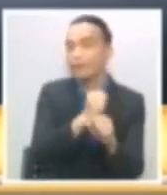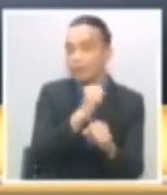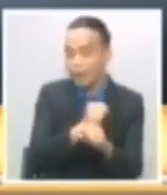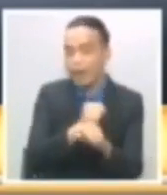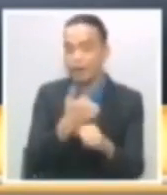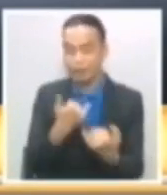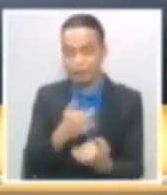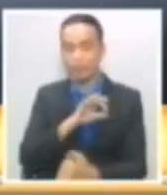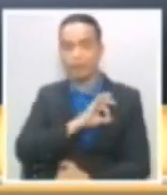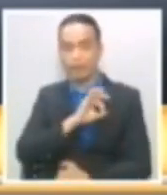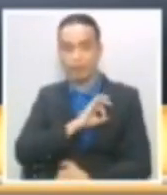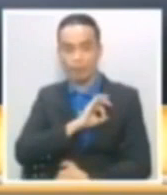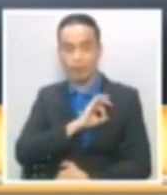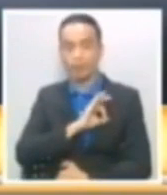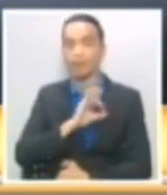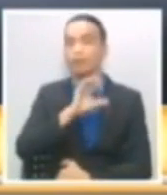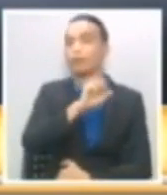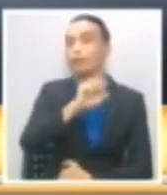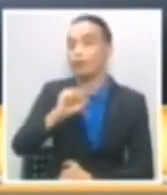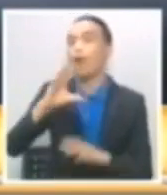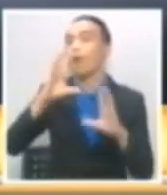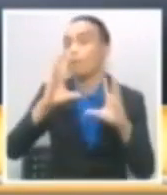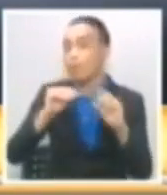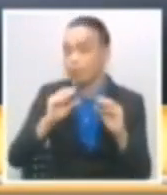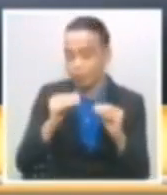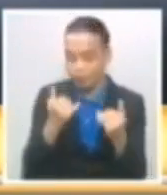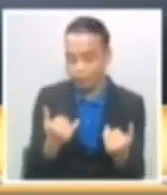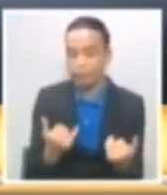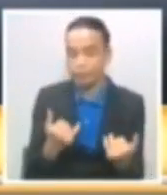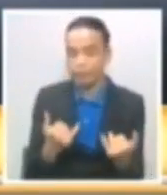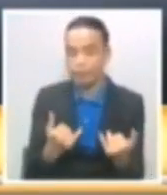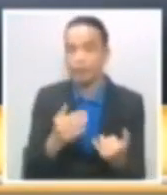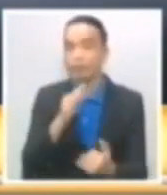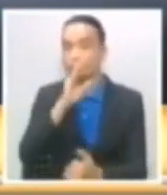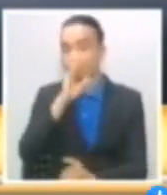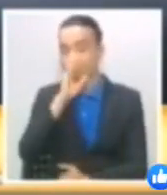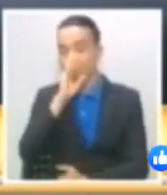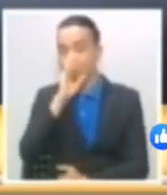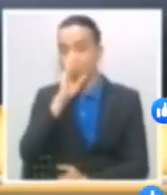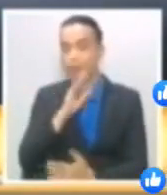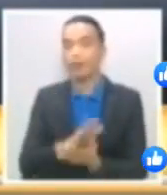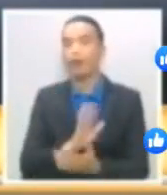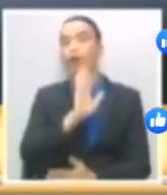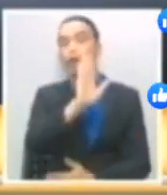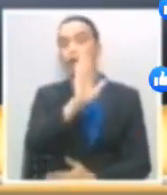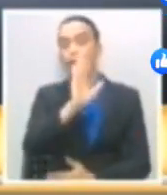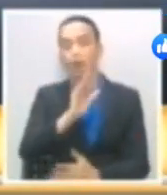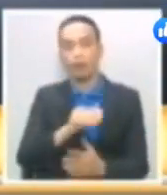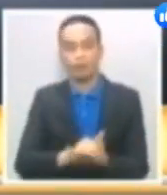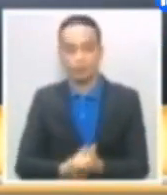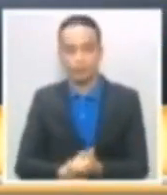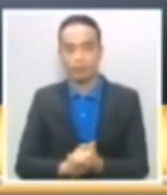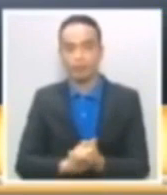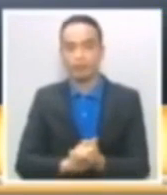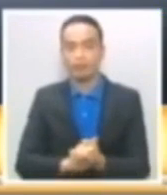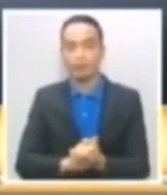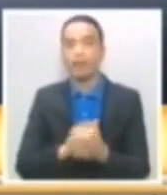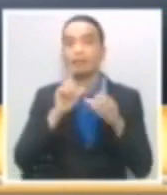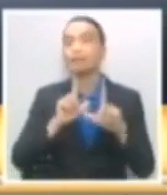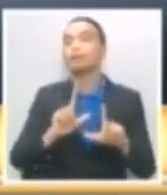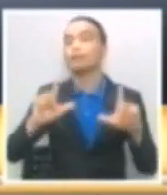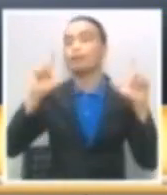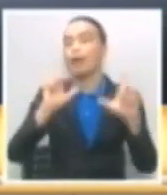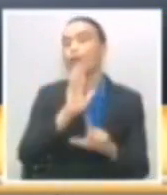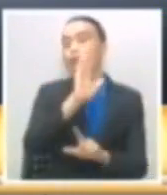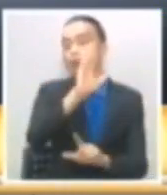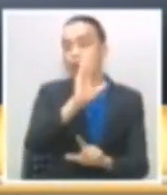ฎรได้มีการประชุมกันนั้นนะครับก็จะเห็นว่าภาพพจน์ของสภานั้นดีขึ้นเพราะว่าประธานนั้นได้ปฏิบั